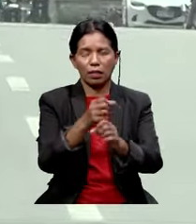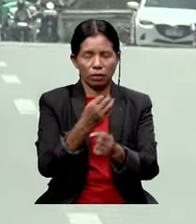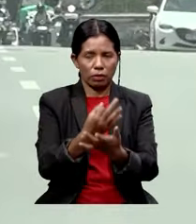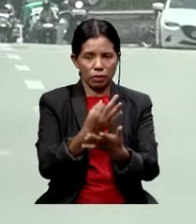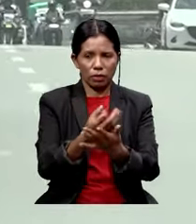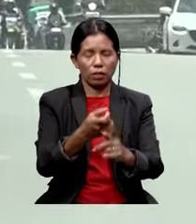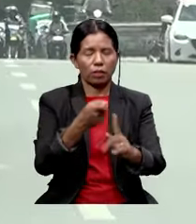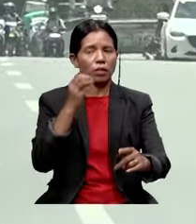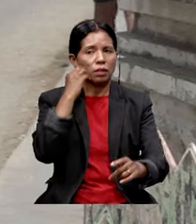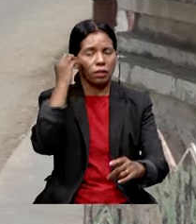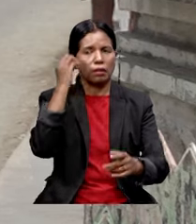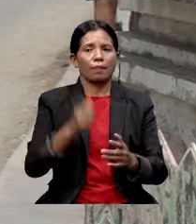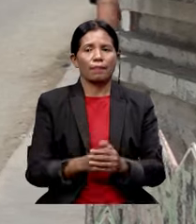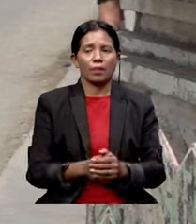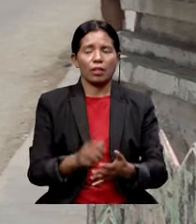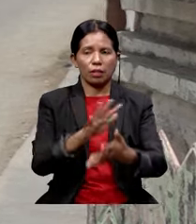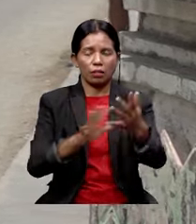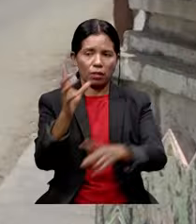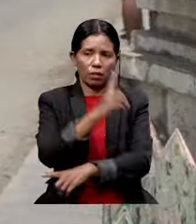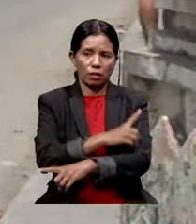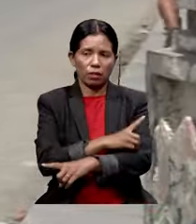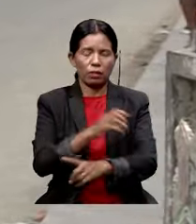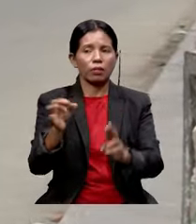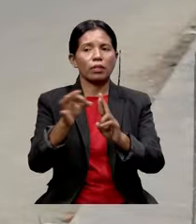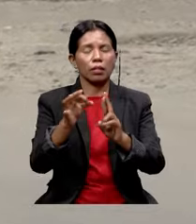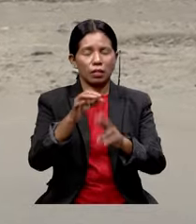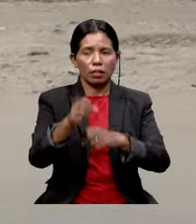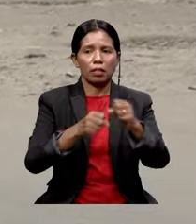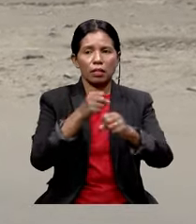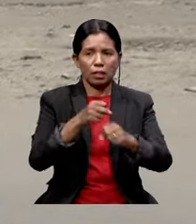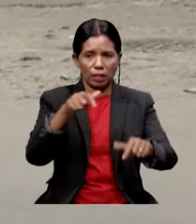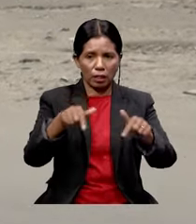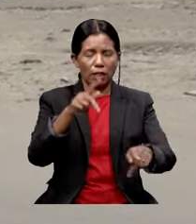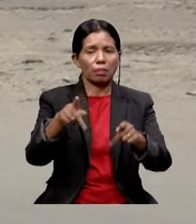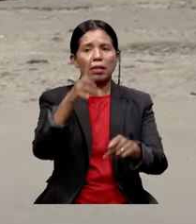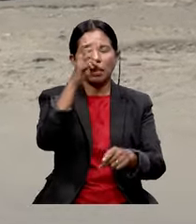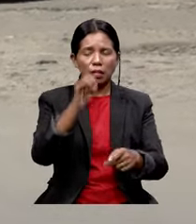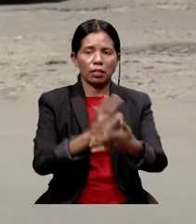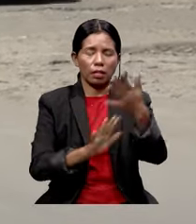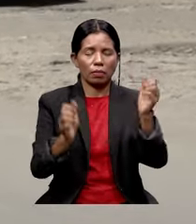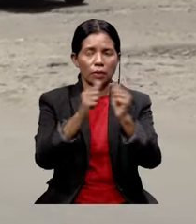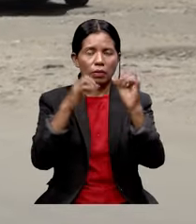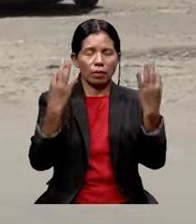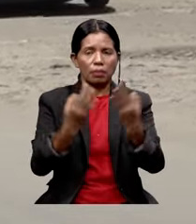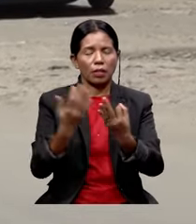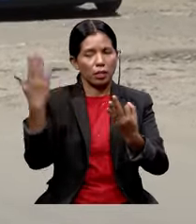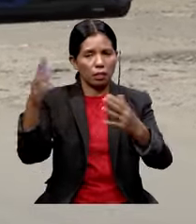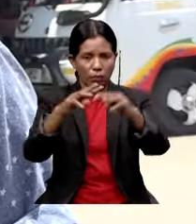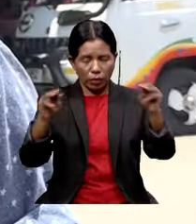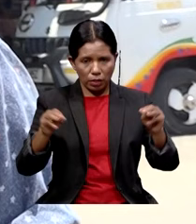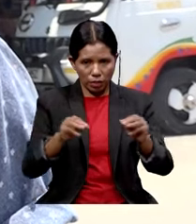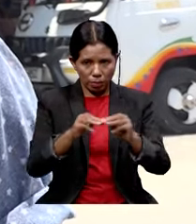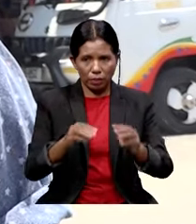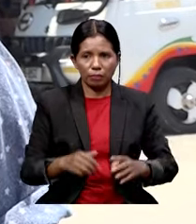pasajeru ia uma. Alene ne celebração lorong finado tinang ne, maioria comunidade ia capital dili, celebra ho familia ia municipio. E durante